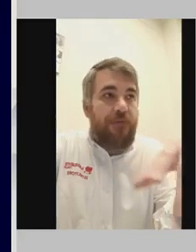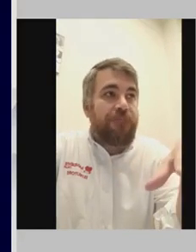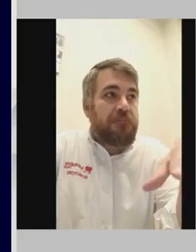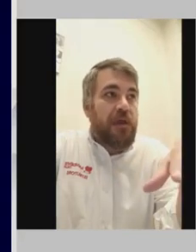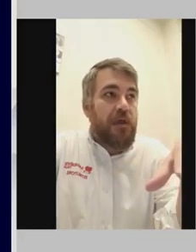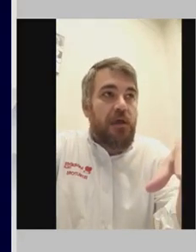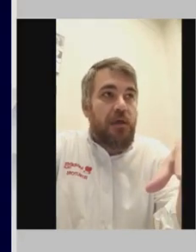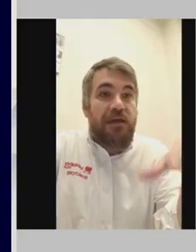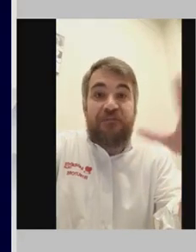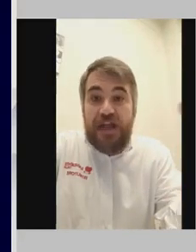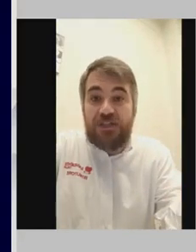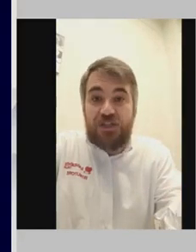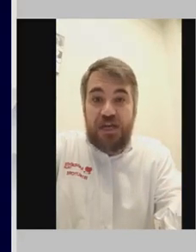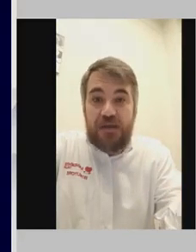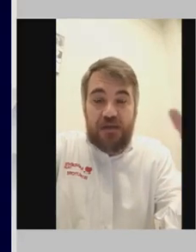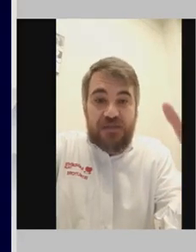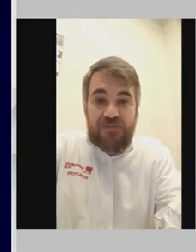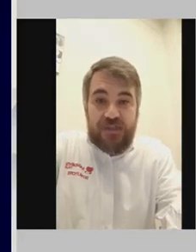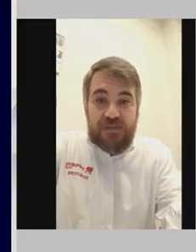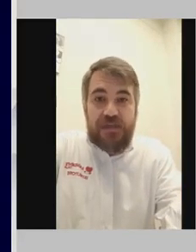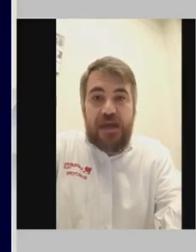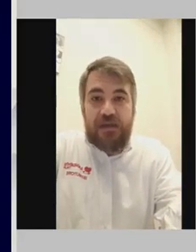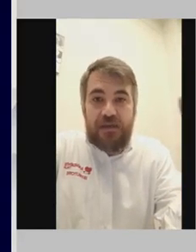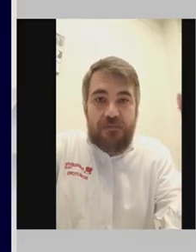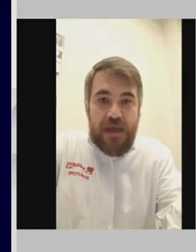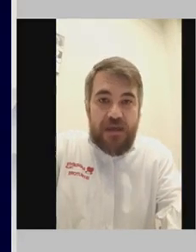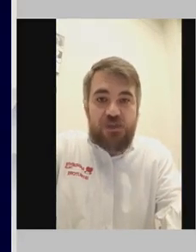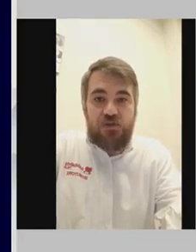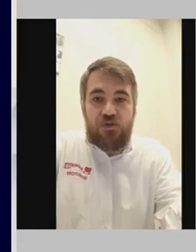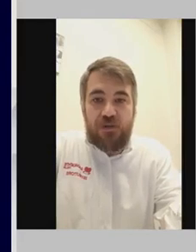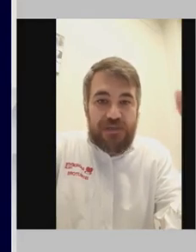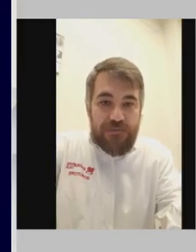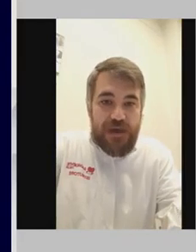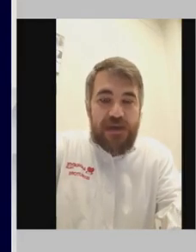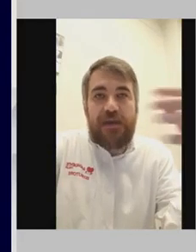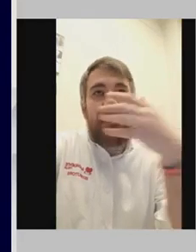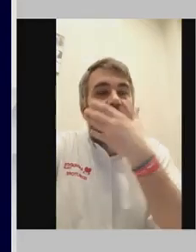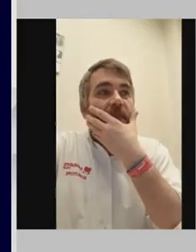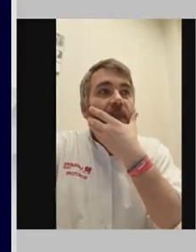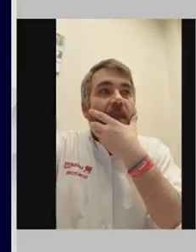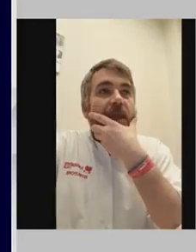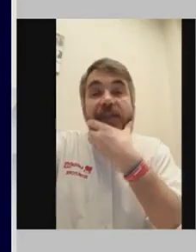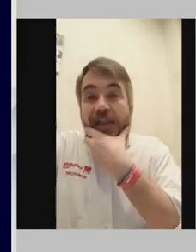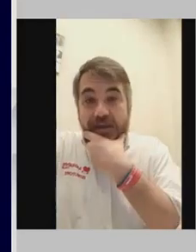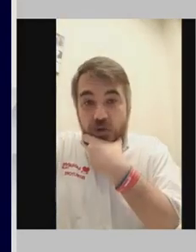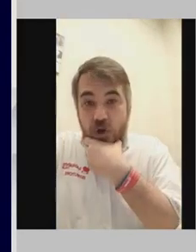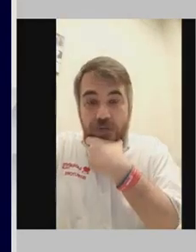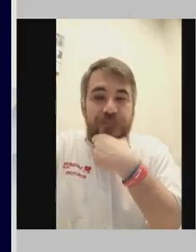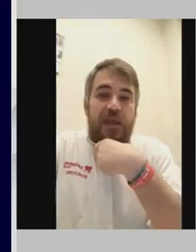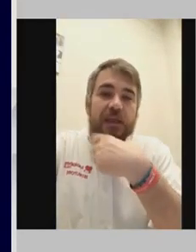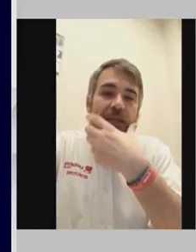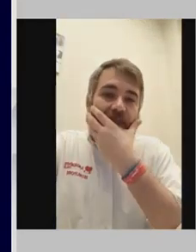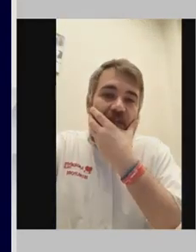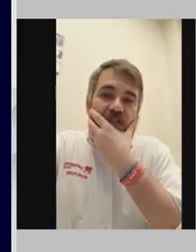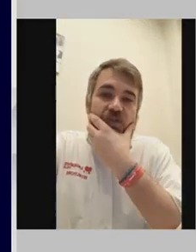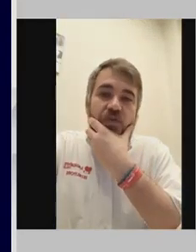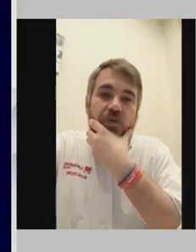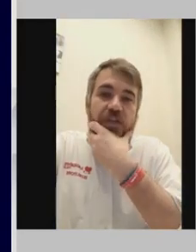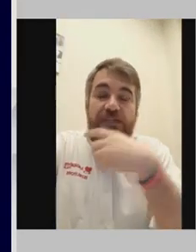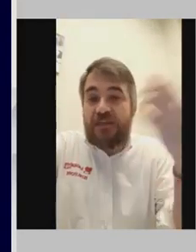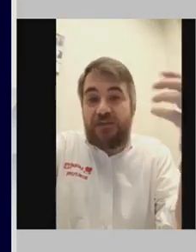atto. La Francia, la Svizzera, il Belgio, la Danimarca. L'Italia no, in Italia